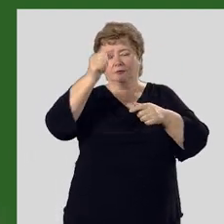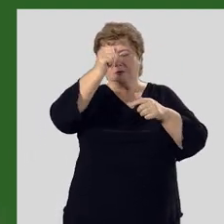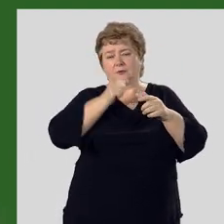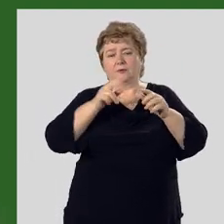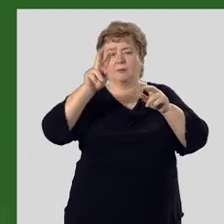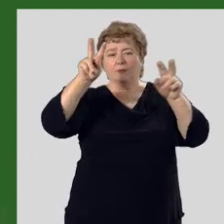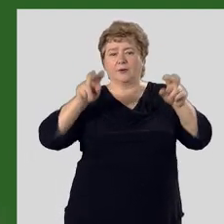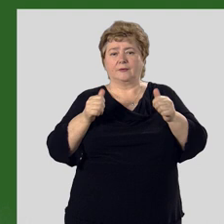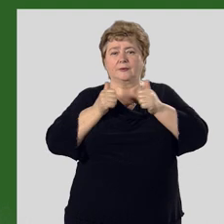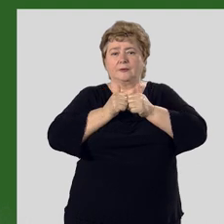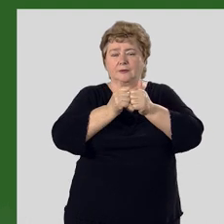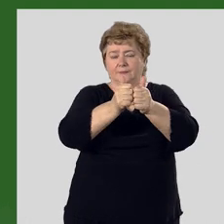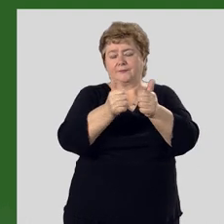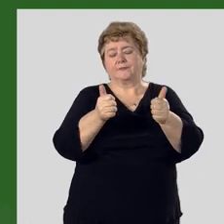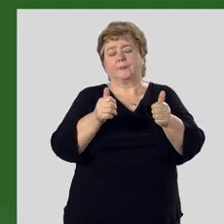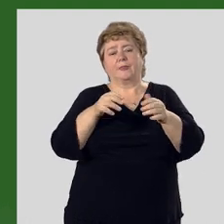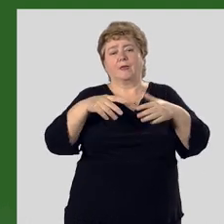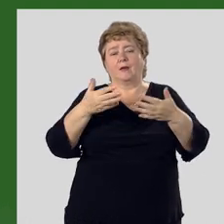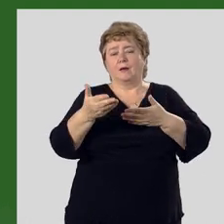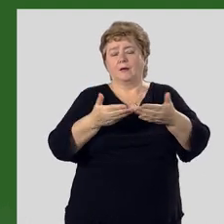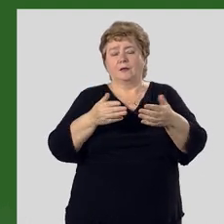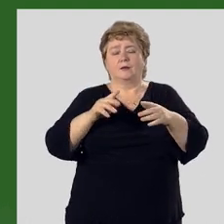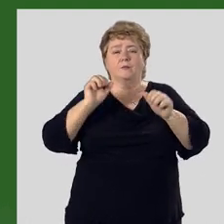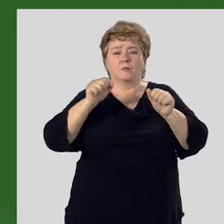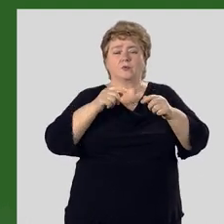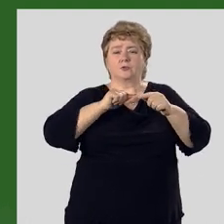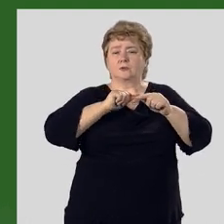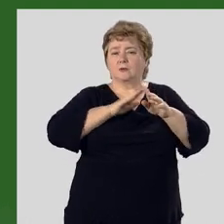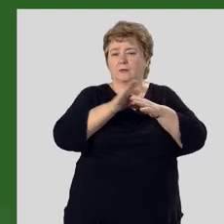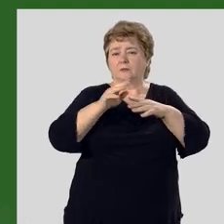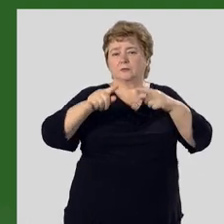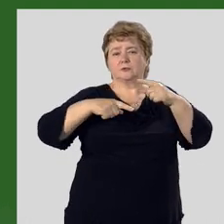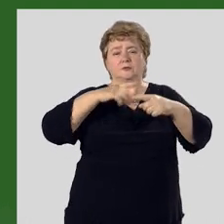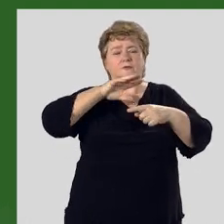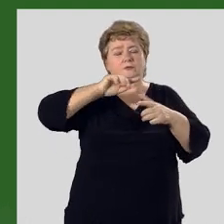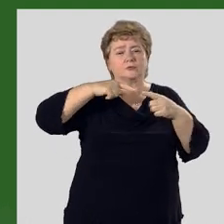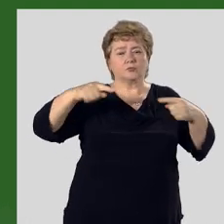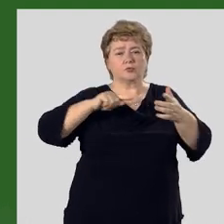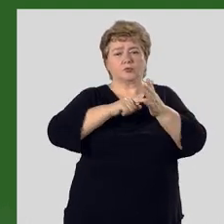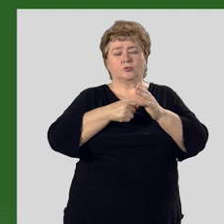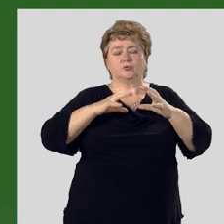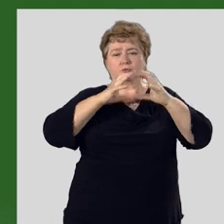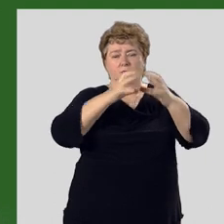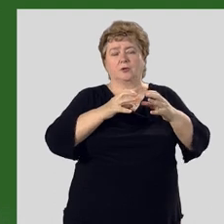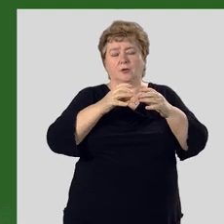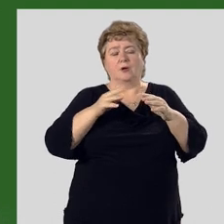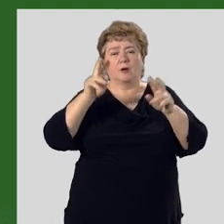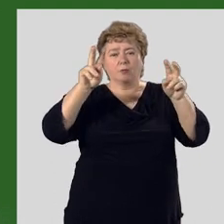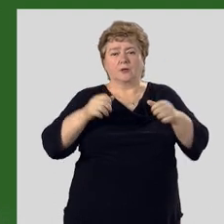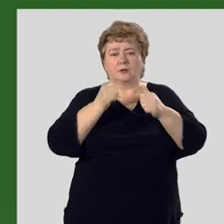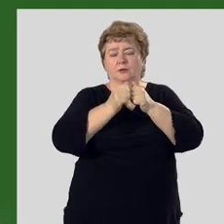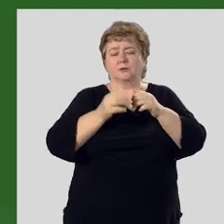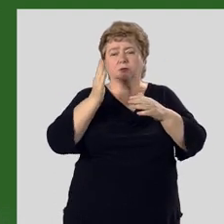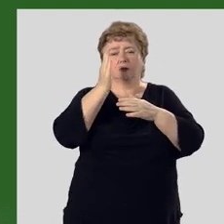параллель, идущие рядом. Их можно провести через любую точку земного шара. Каждая параллель направлена